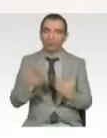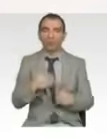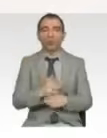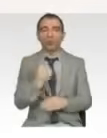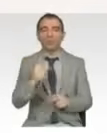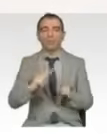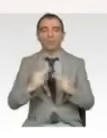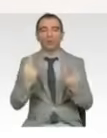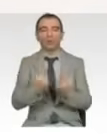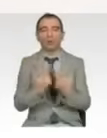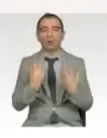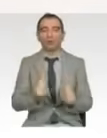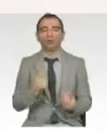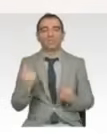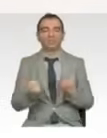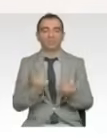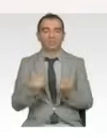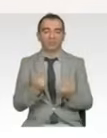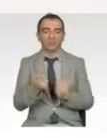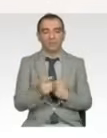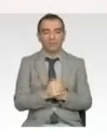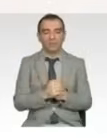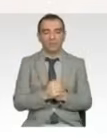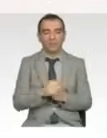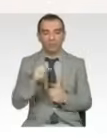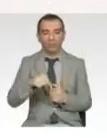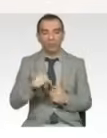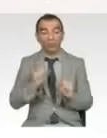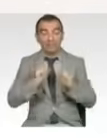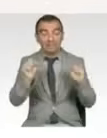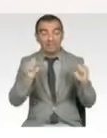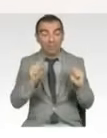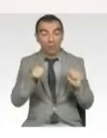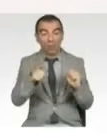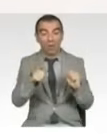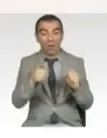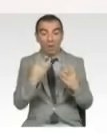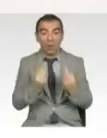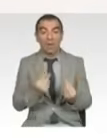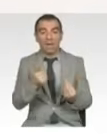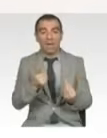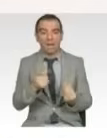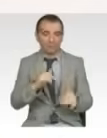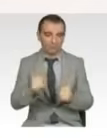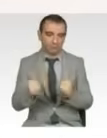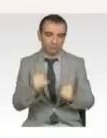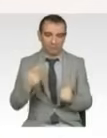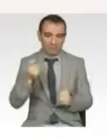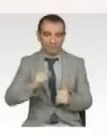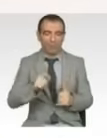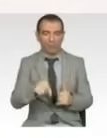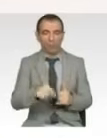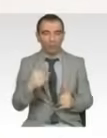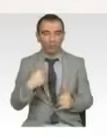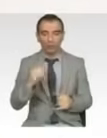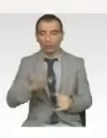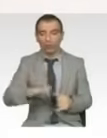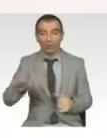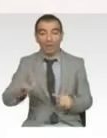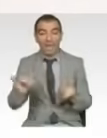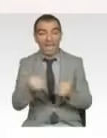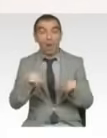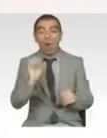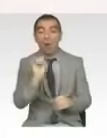dünya oluşturmaya çalışacaklardır. Bu slogana dayanarak hareket ediyoruz. Bütün filmlerimizde çocuklara